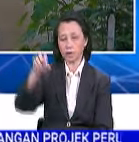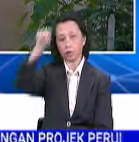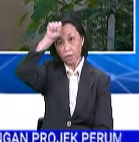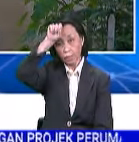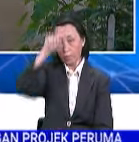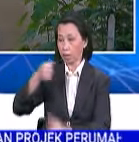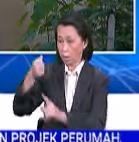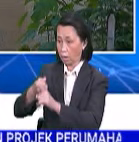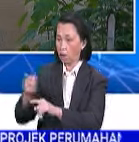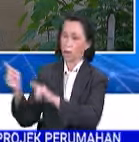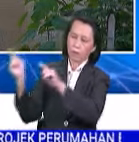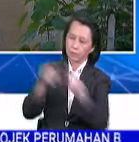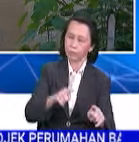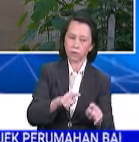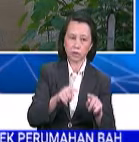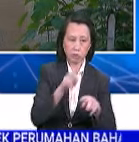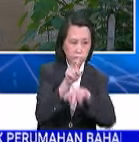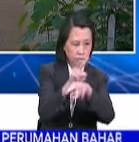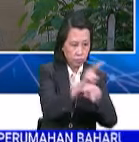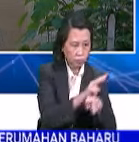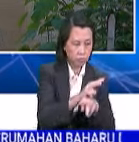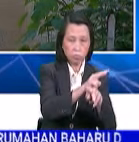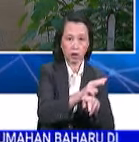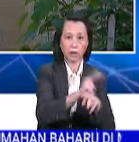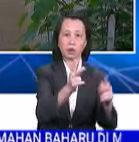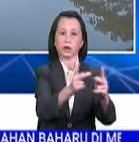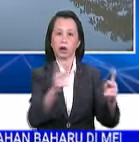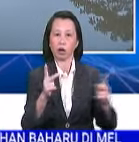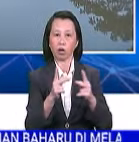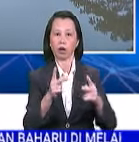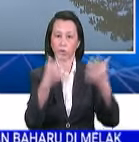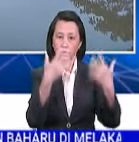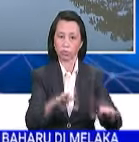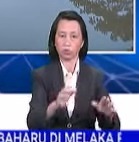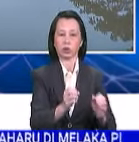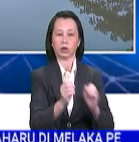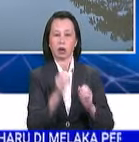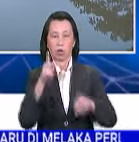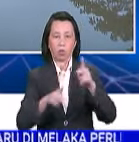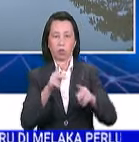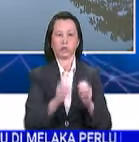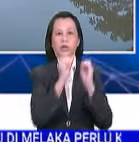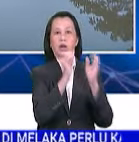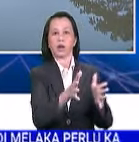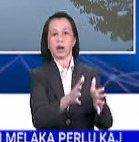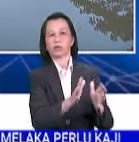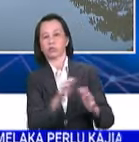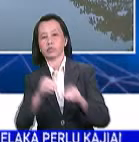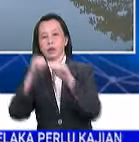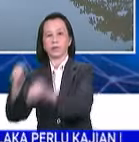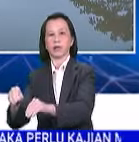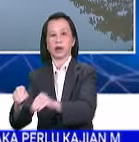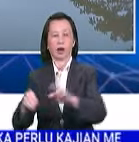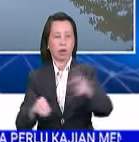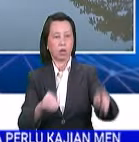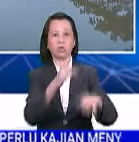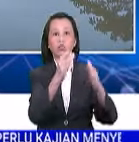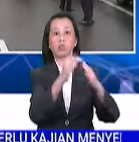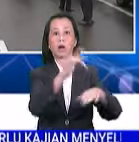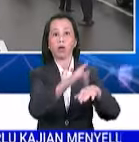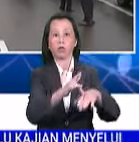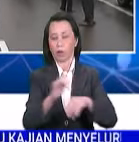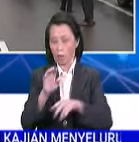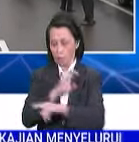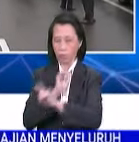untuk membuat pemantauan di kawasan-kawasan yang telah ditinggalkan oleh mangsa. Dan untuk makluman semua juga,